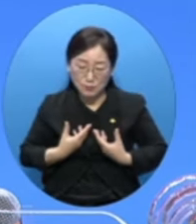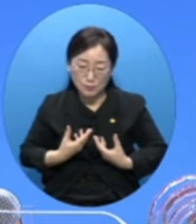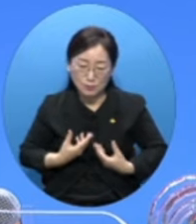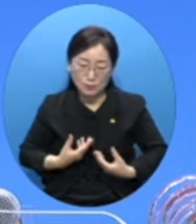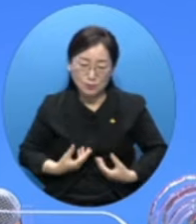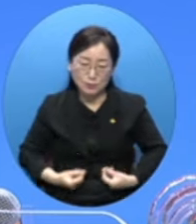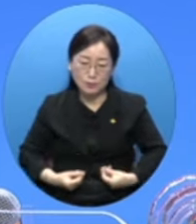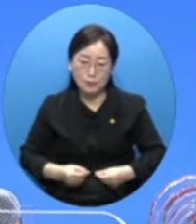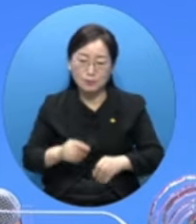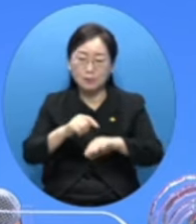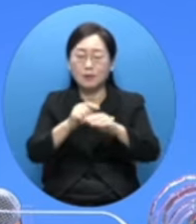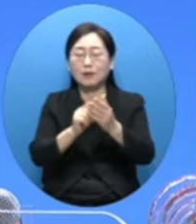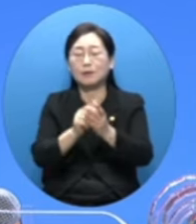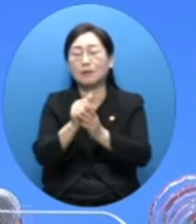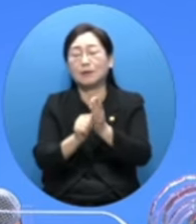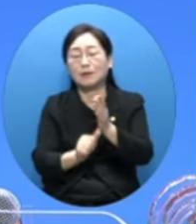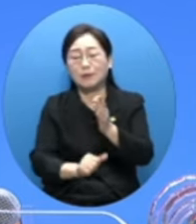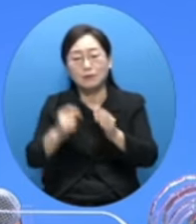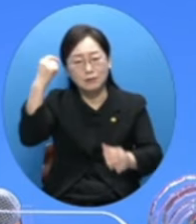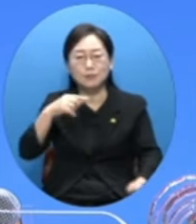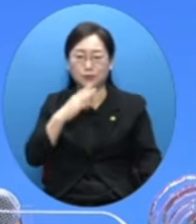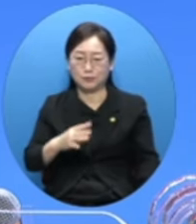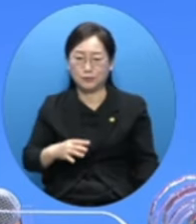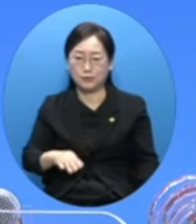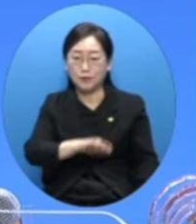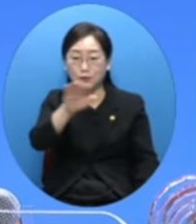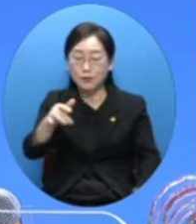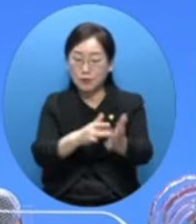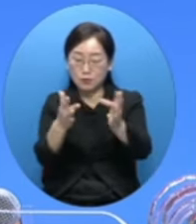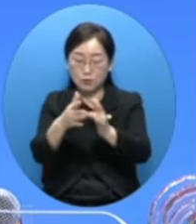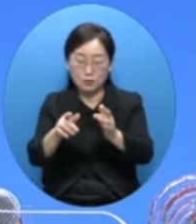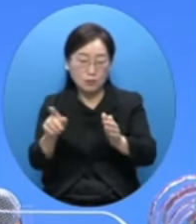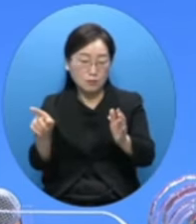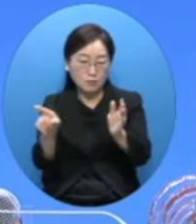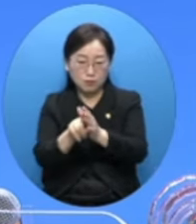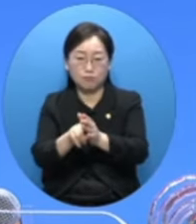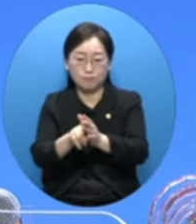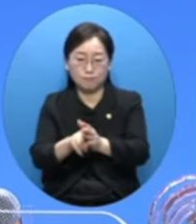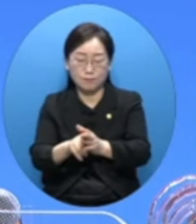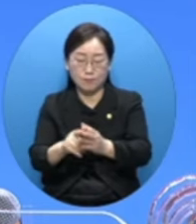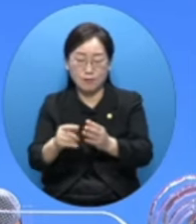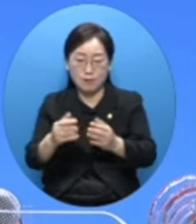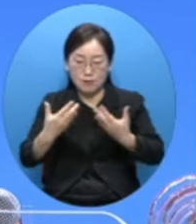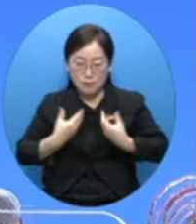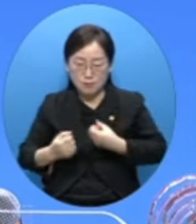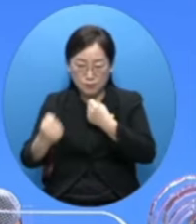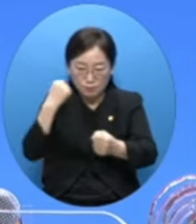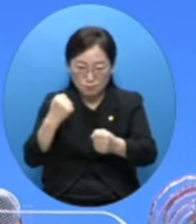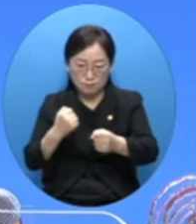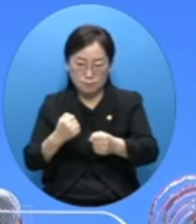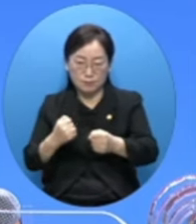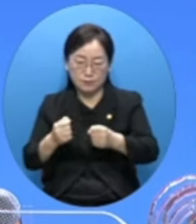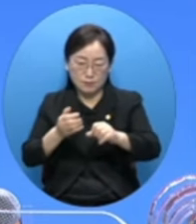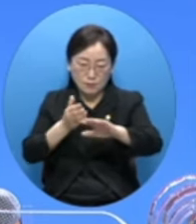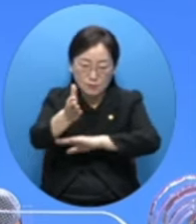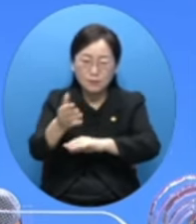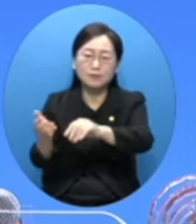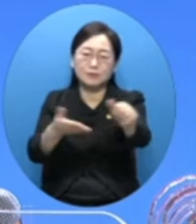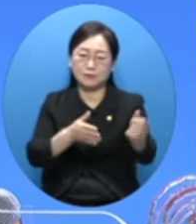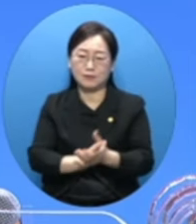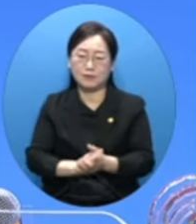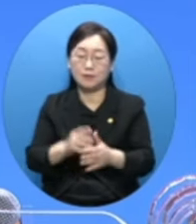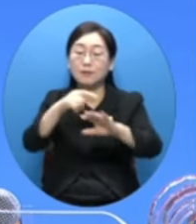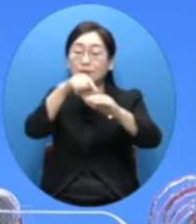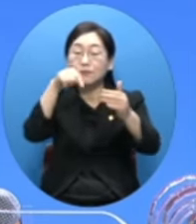것입니다. 예수님의 음성을 듣고 우리는 절망의 자리를 들고 일어나 걸어야 되는 것입니다. 여러분 이